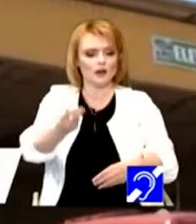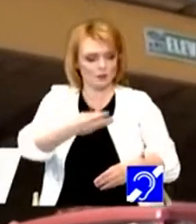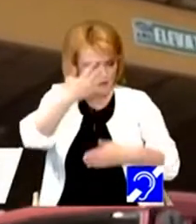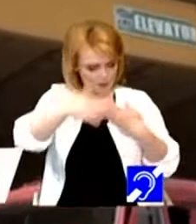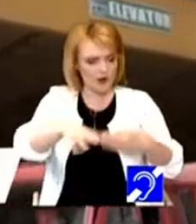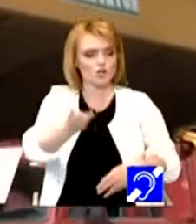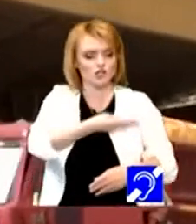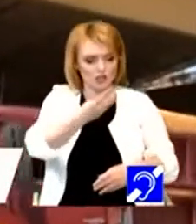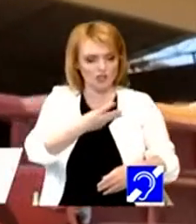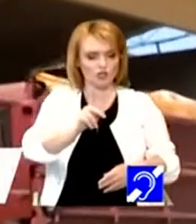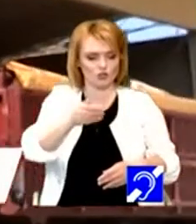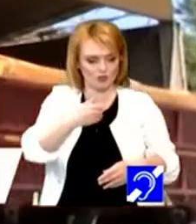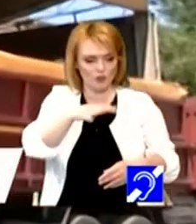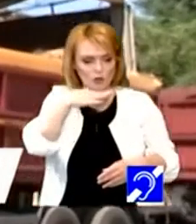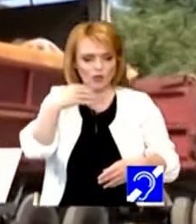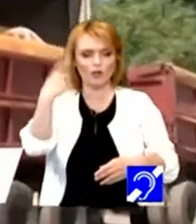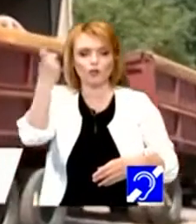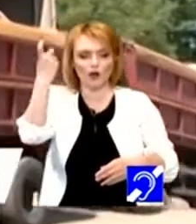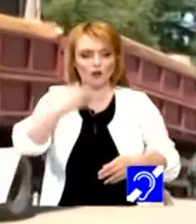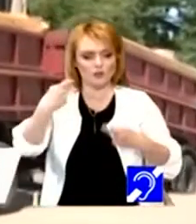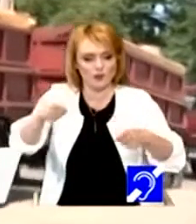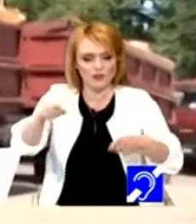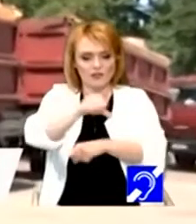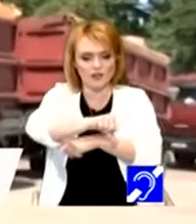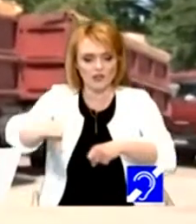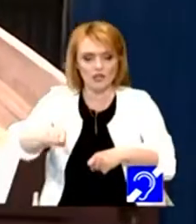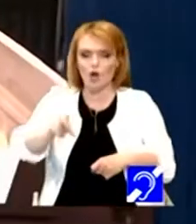trebuie să ne gândim și la acele rezerve, pentru că anul ăsta,